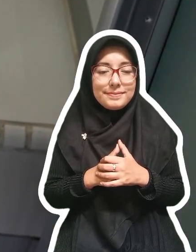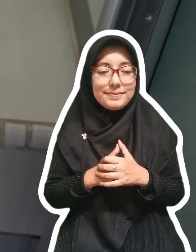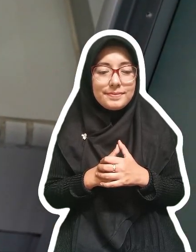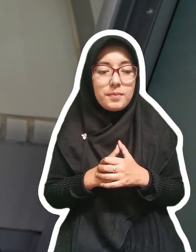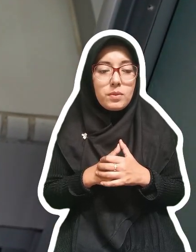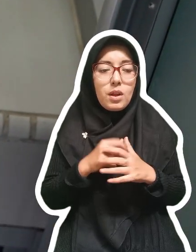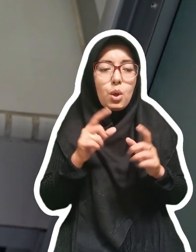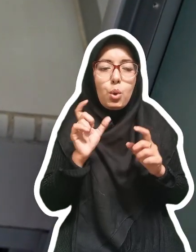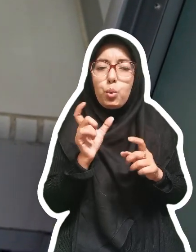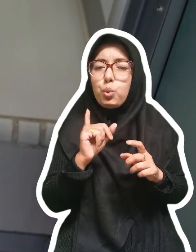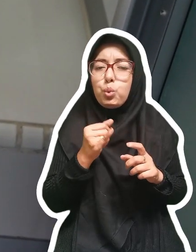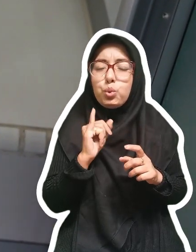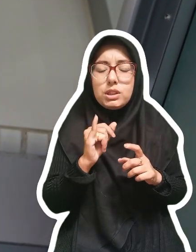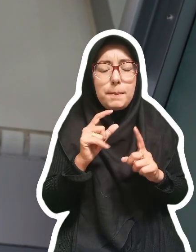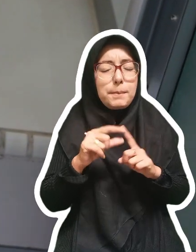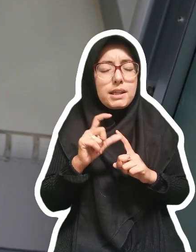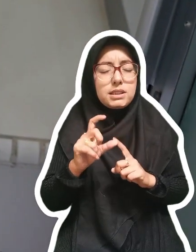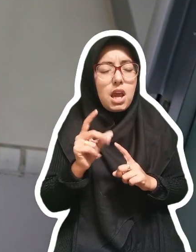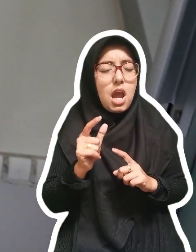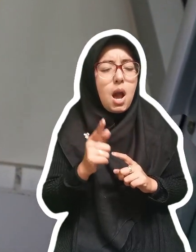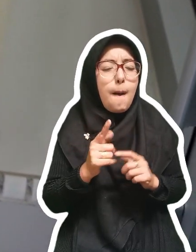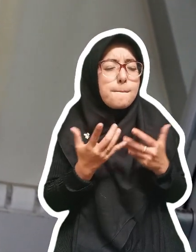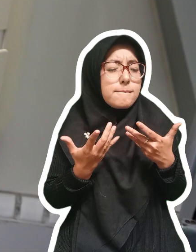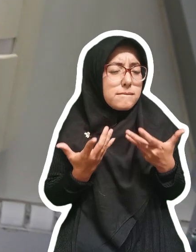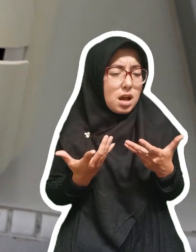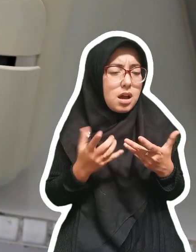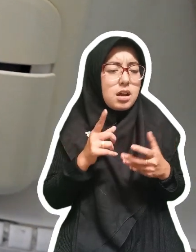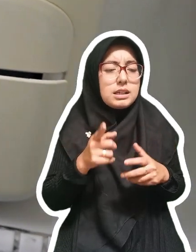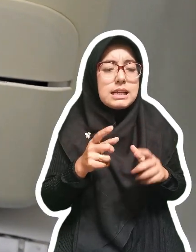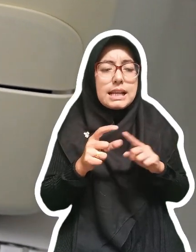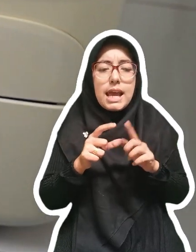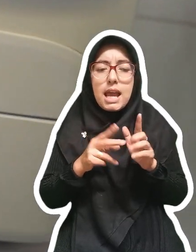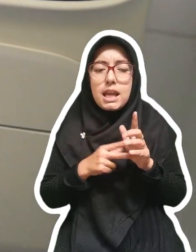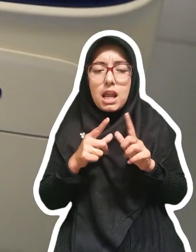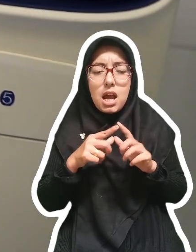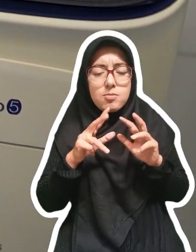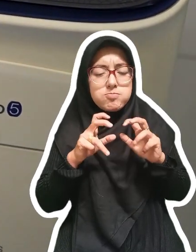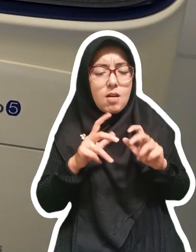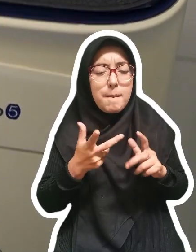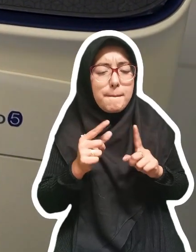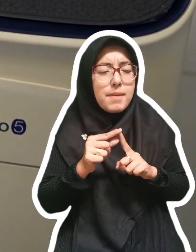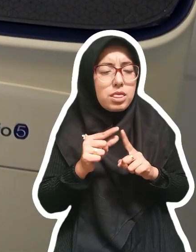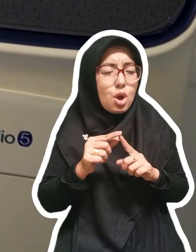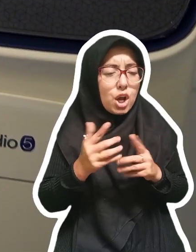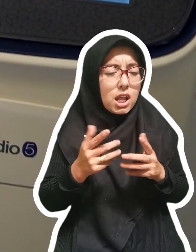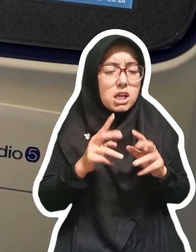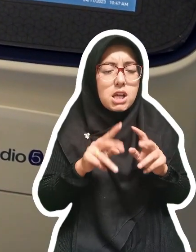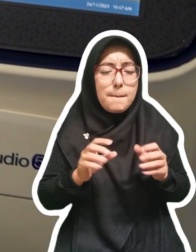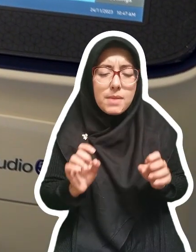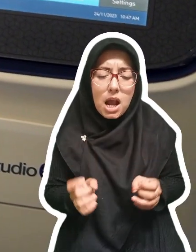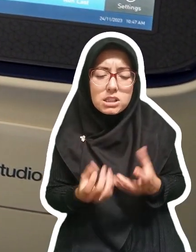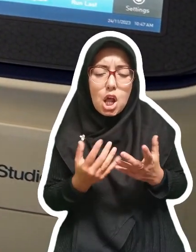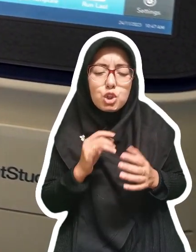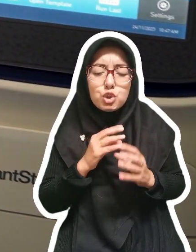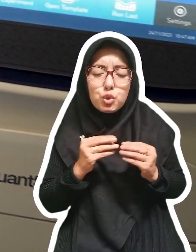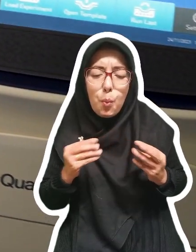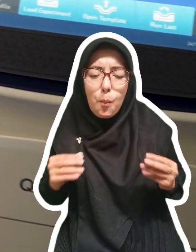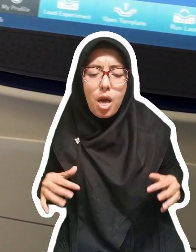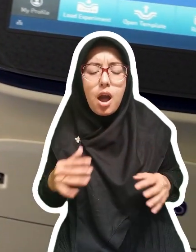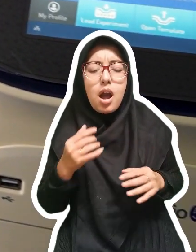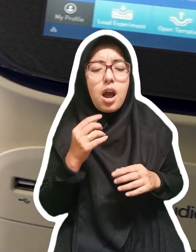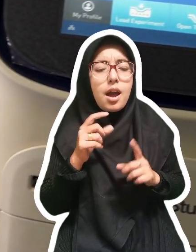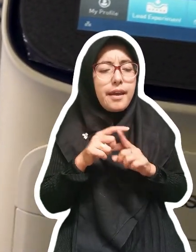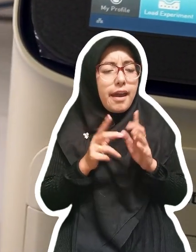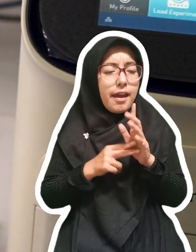Uji PCR ini adalah suatu teknik melipat gandakan DNA spesifik dari patogennya sehingga menghasilkan jumlah DNA yang cukup